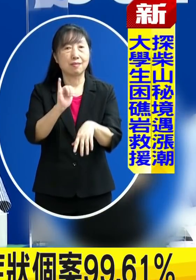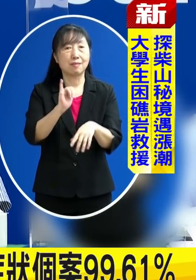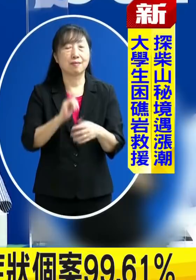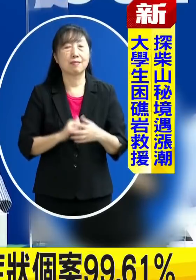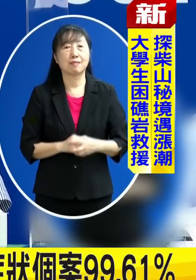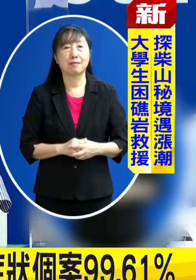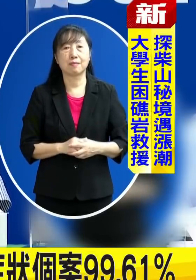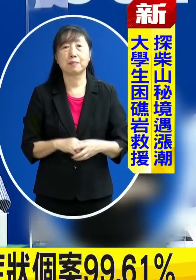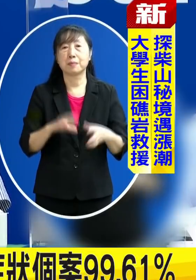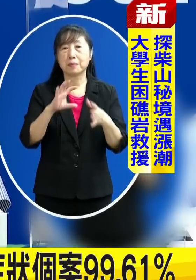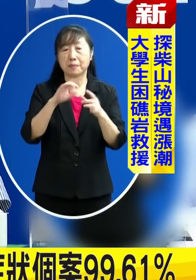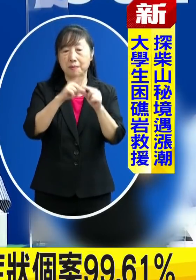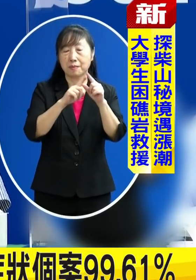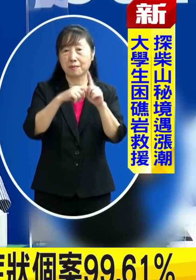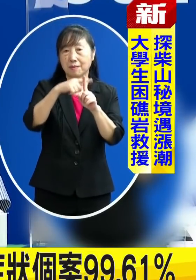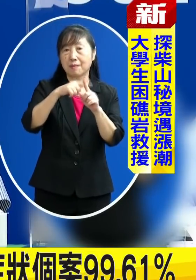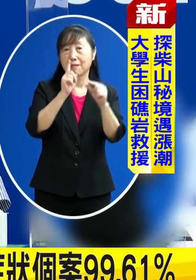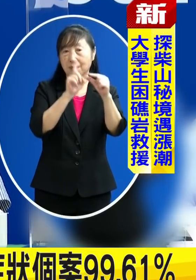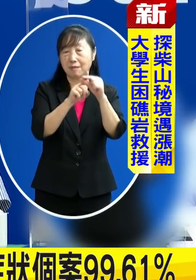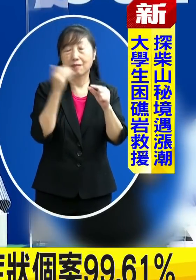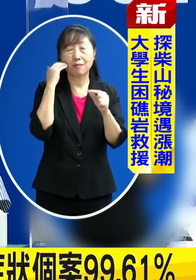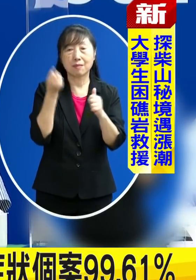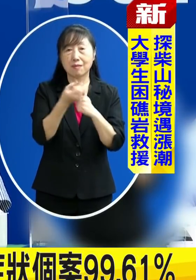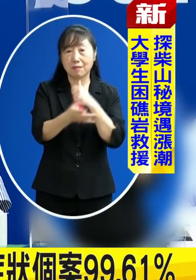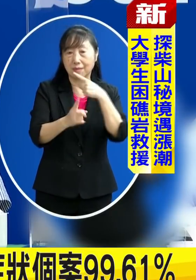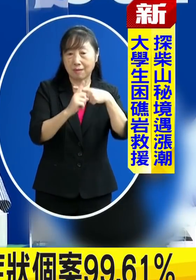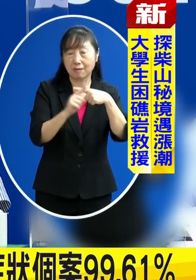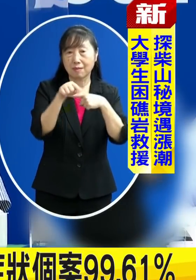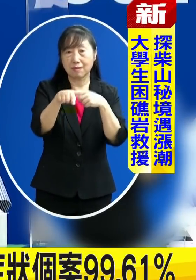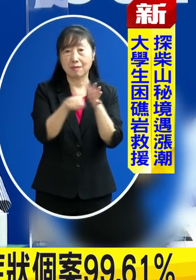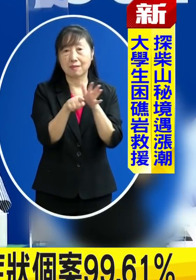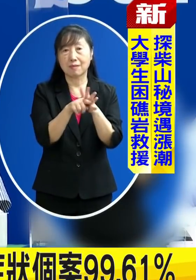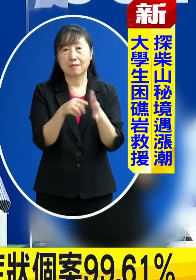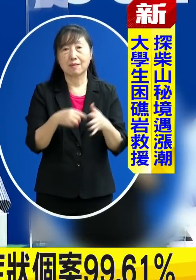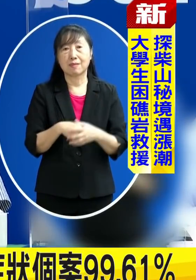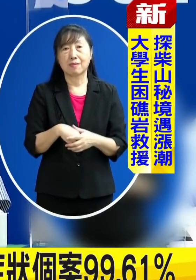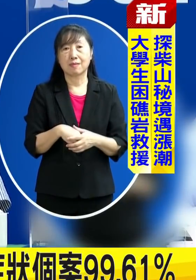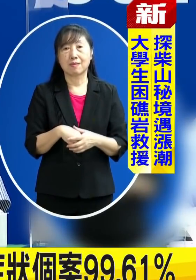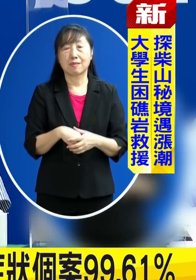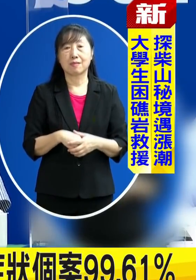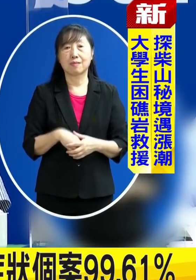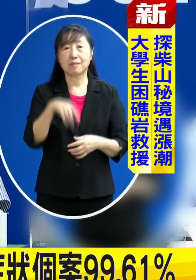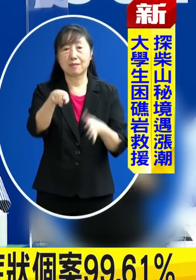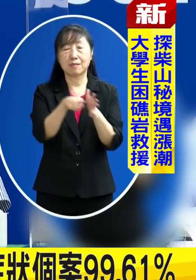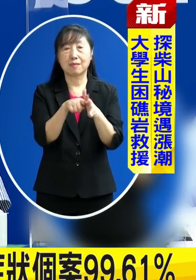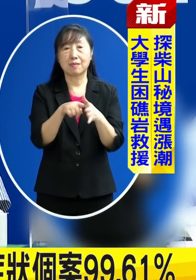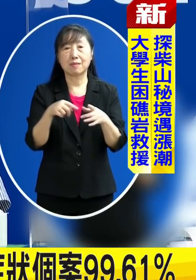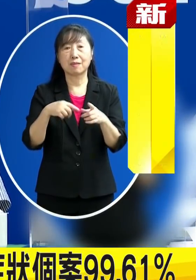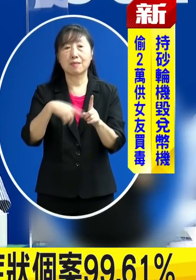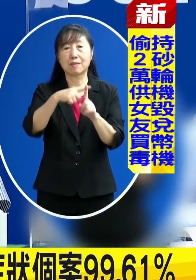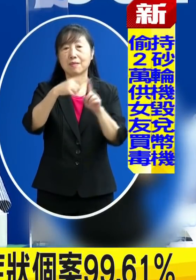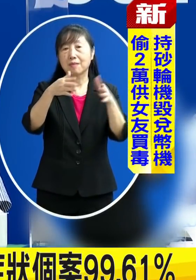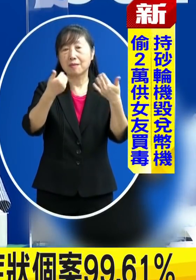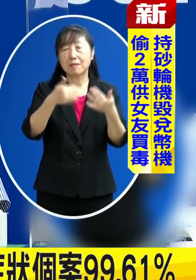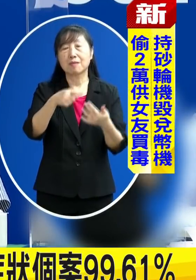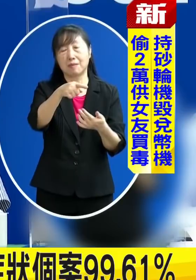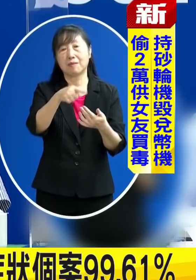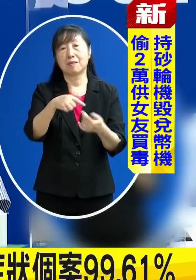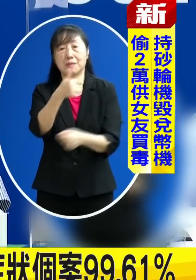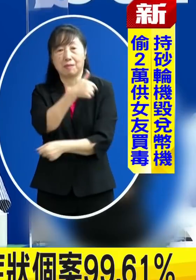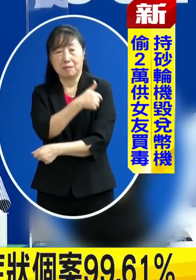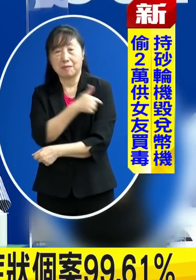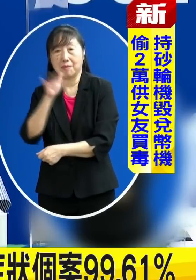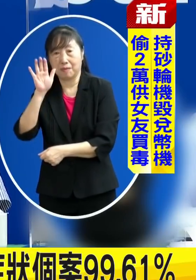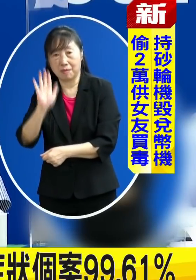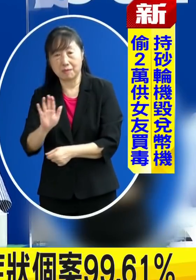的。那中度如果说染上的话，大概这个停留在中度或者是比中度更轻微的机会也比没有打疫苗